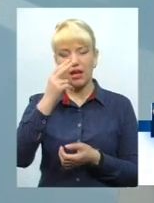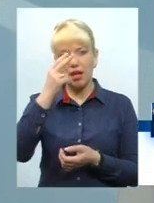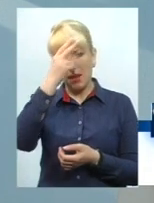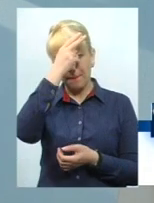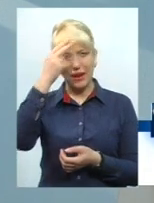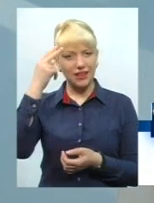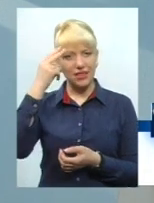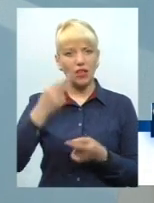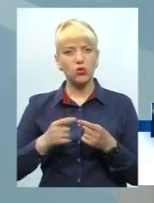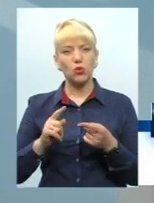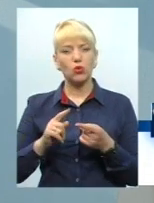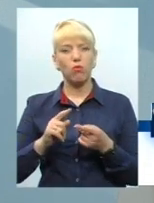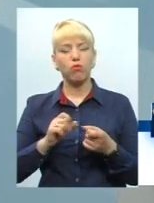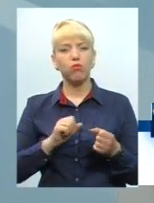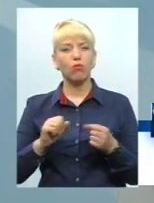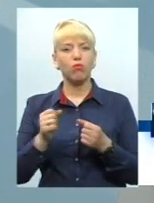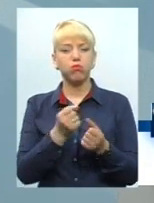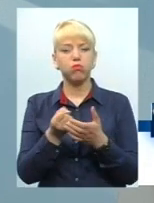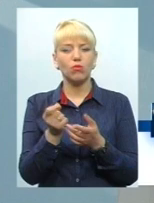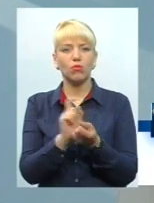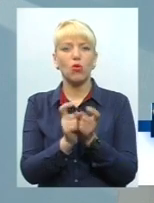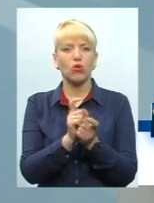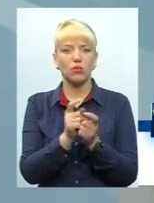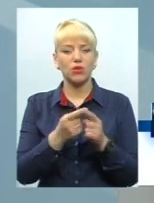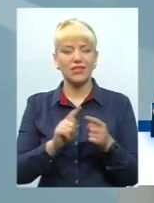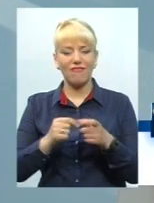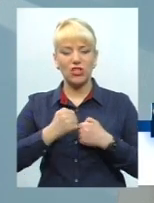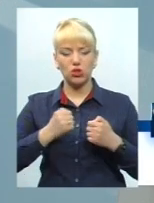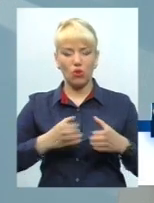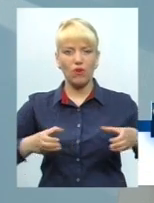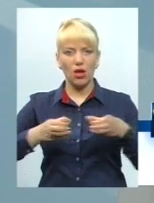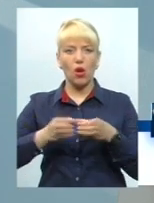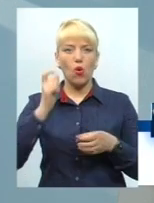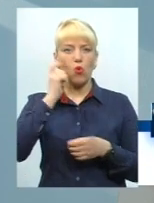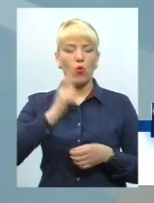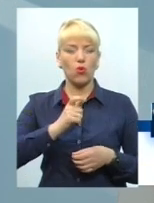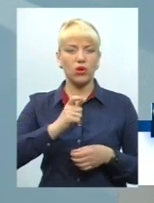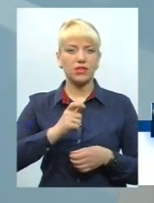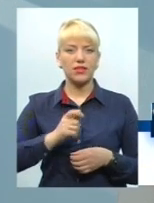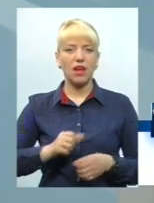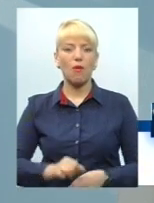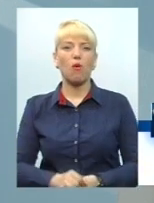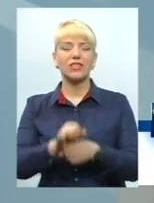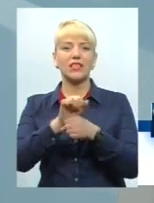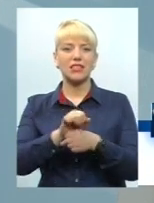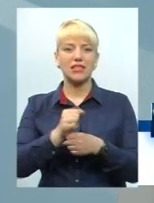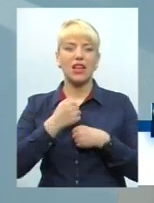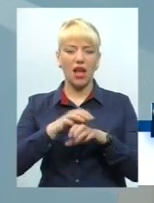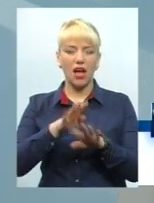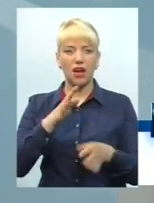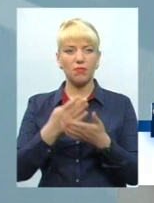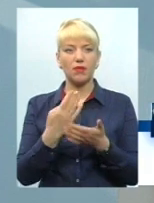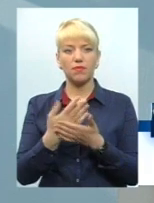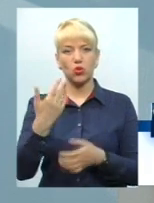боротьбою. Це військовий підрозділ ОУН, Українська повстанська армія, чисельність якої нараховують біля